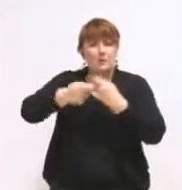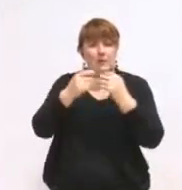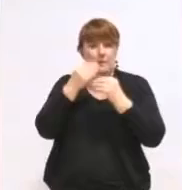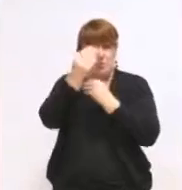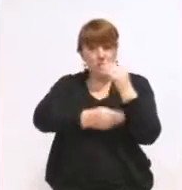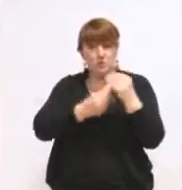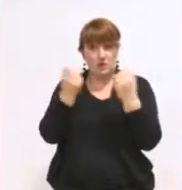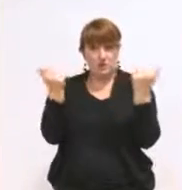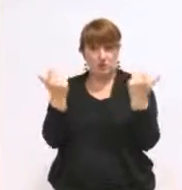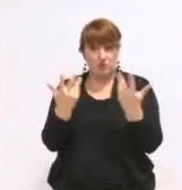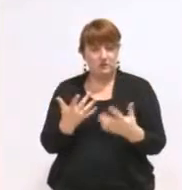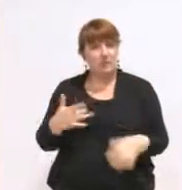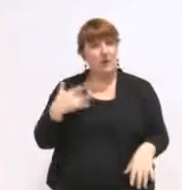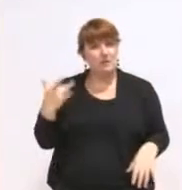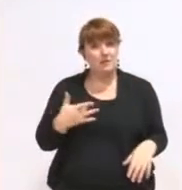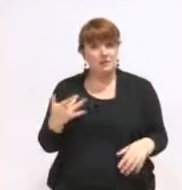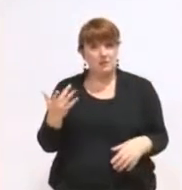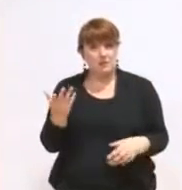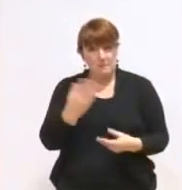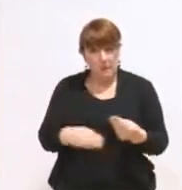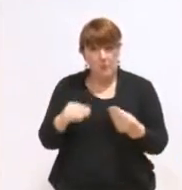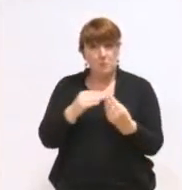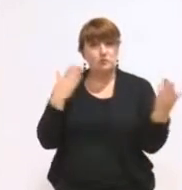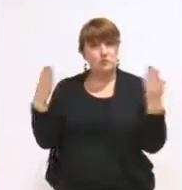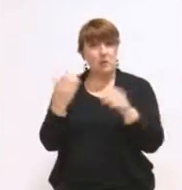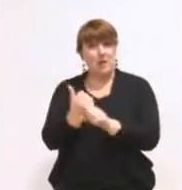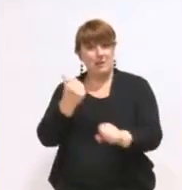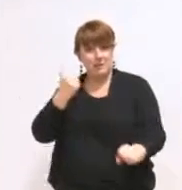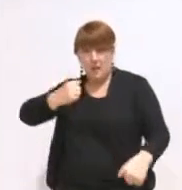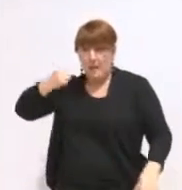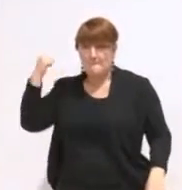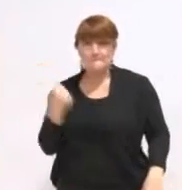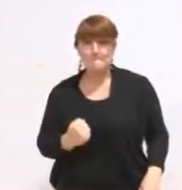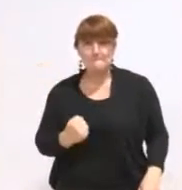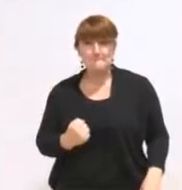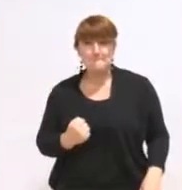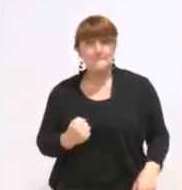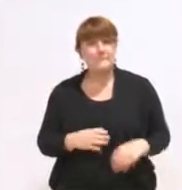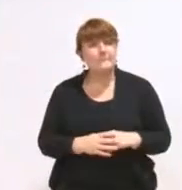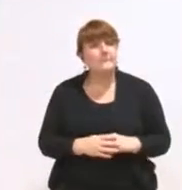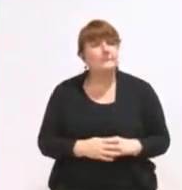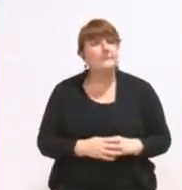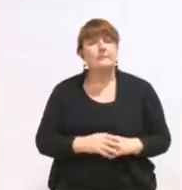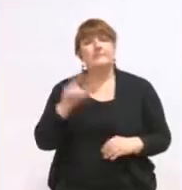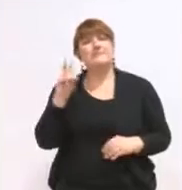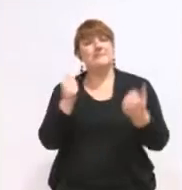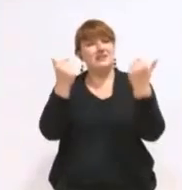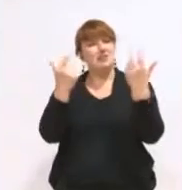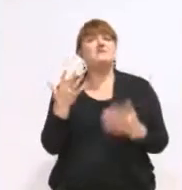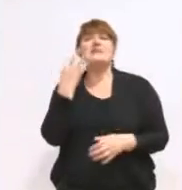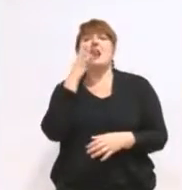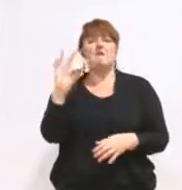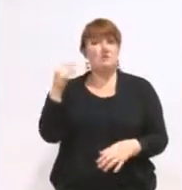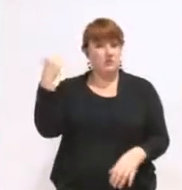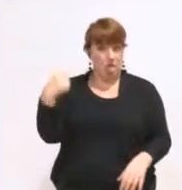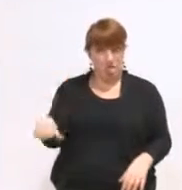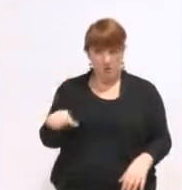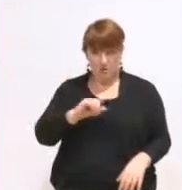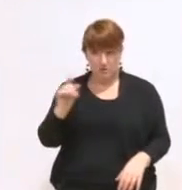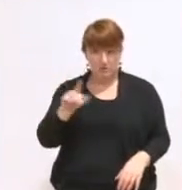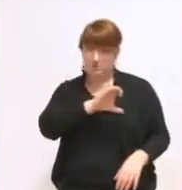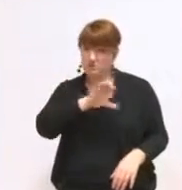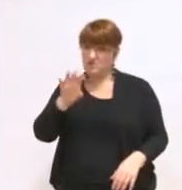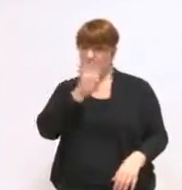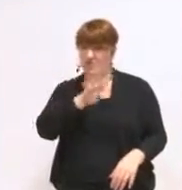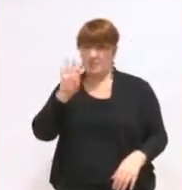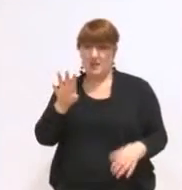empiré depuis l'an dernier. Ce chiffre ne concerne pas que la France, il concerne 144 pays. Il est bien